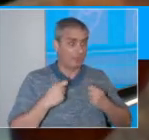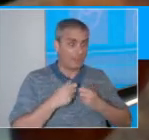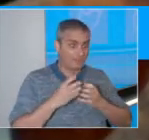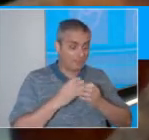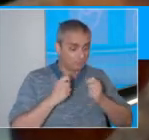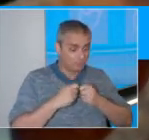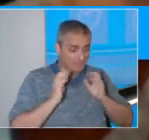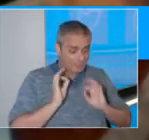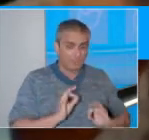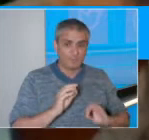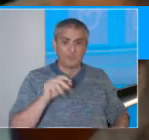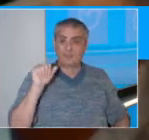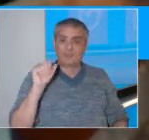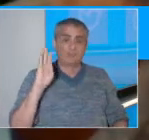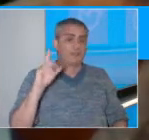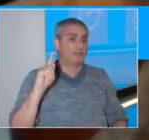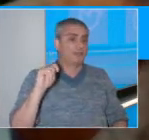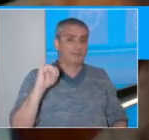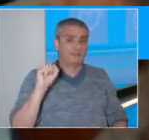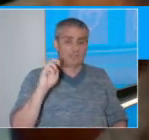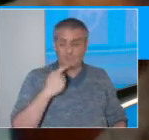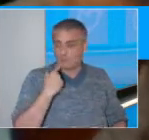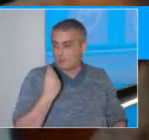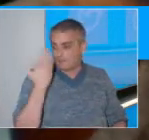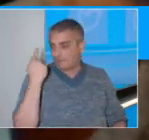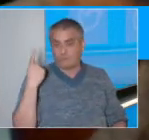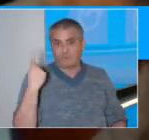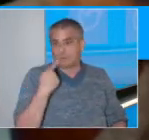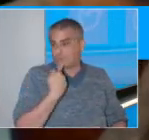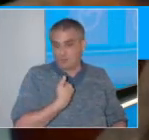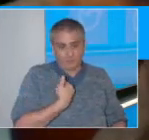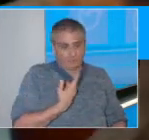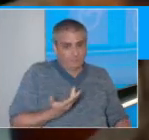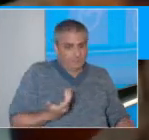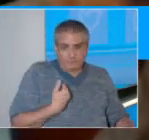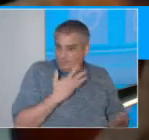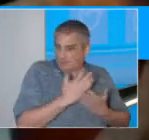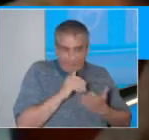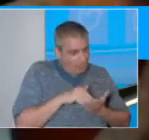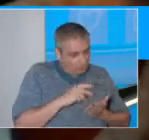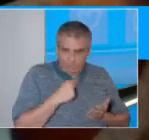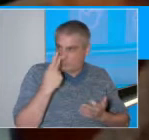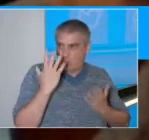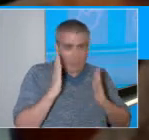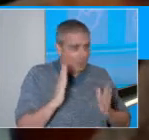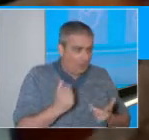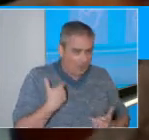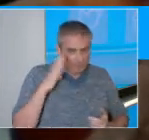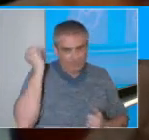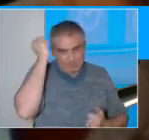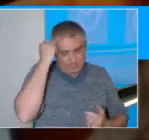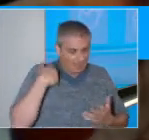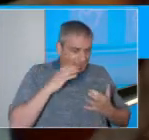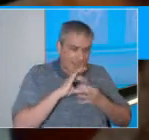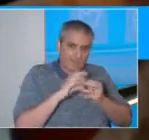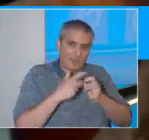משותפת באמת. אבתיסאם אמרה דברים בעבר שהיא בעצמה אומרת, אני לא שם, אני לא רואה את זה ככה, אני